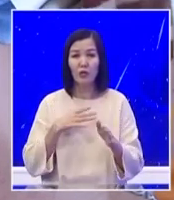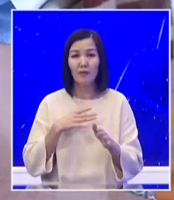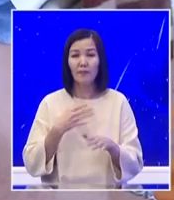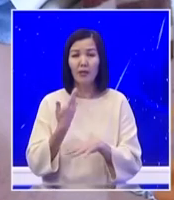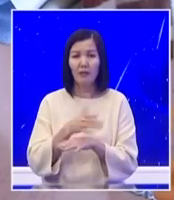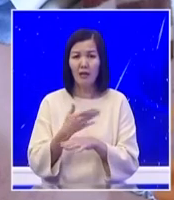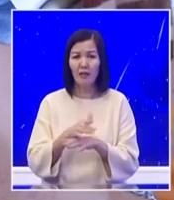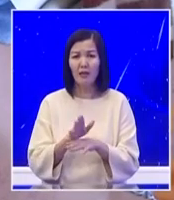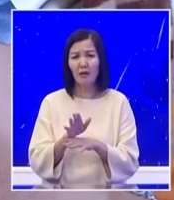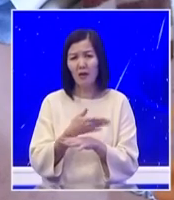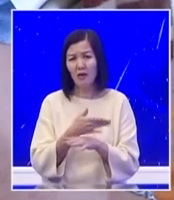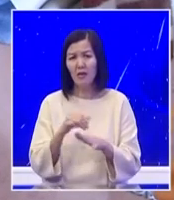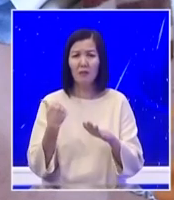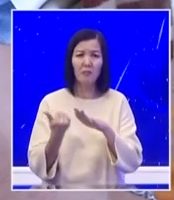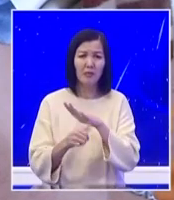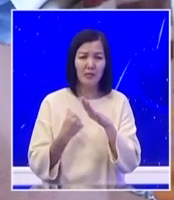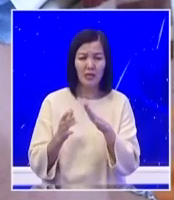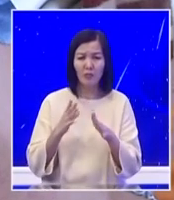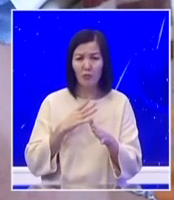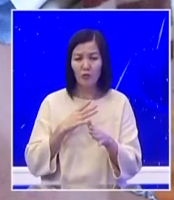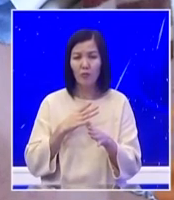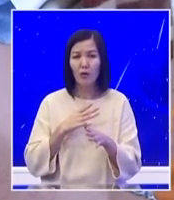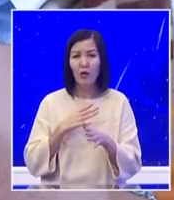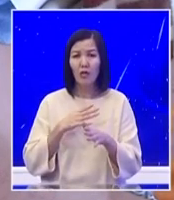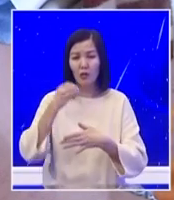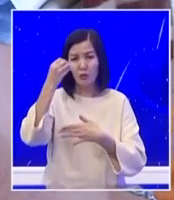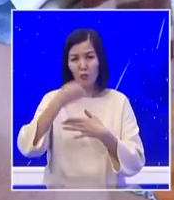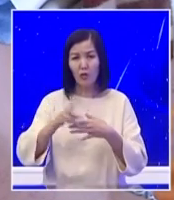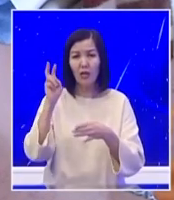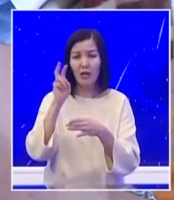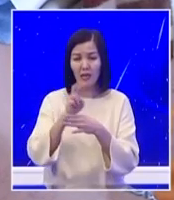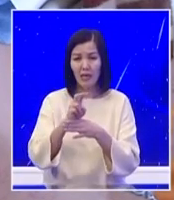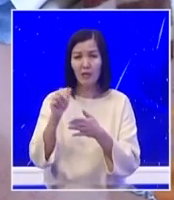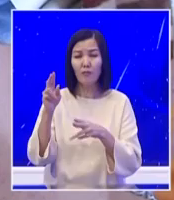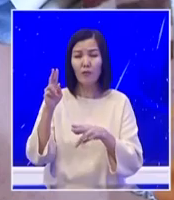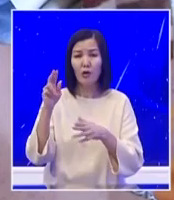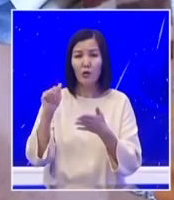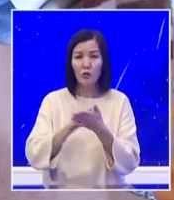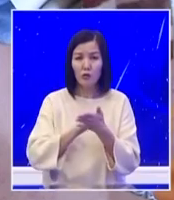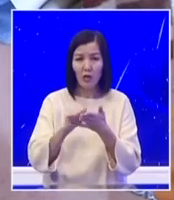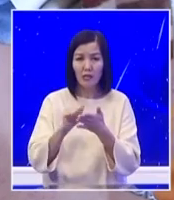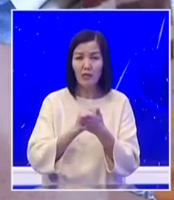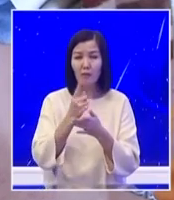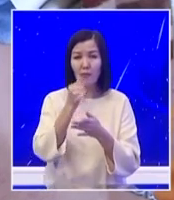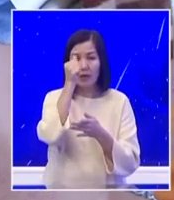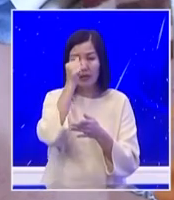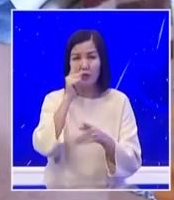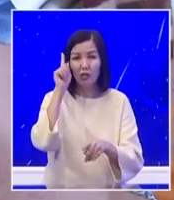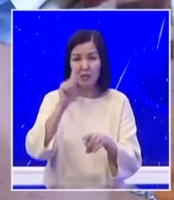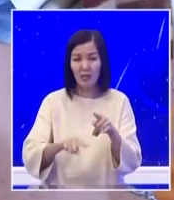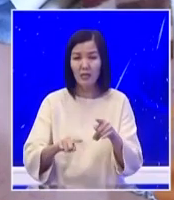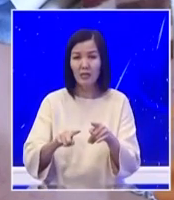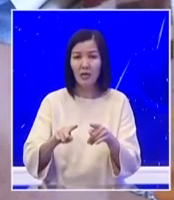бар. Осында келдім, осы кісілердің қамқорлығы мен жаңағы құжаттарым бір айдың ішінде ме